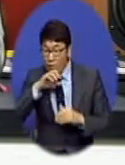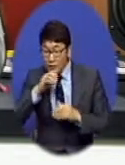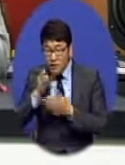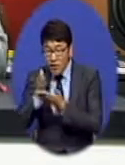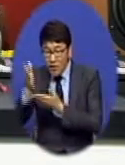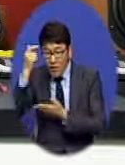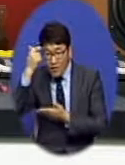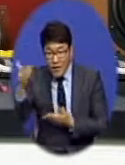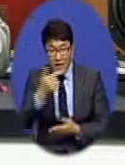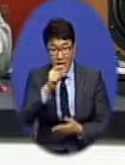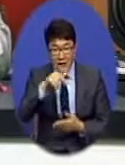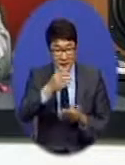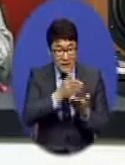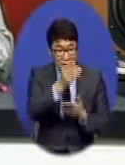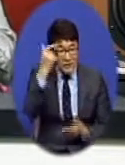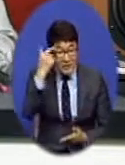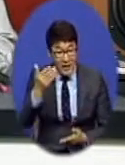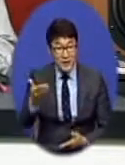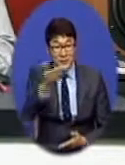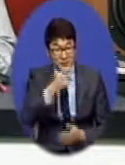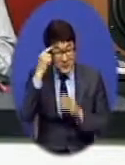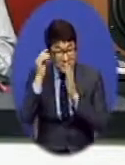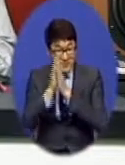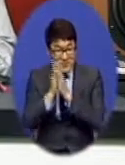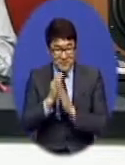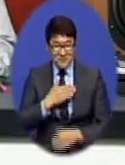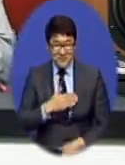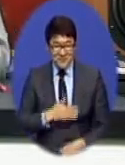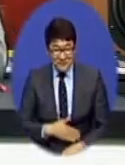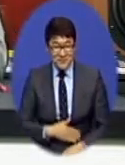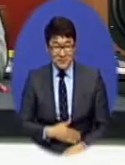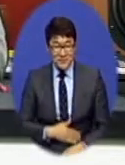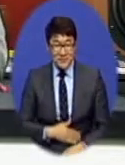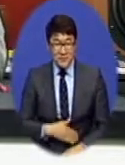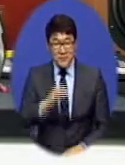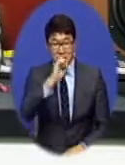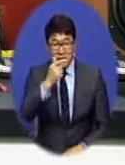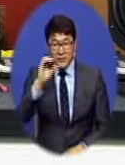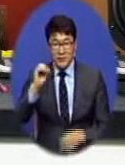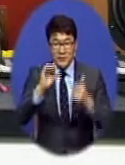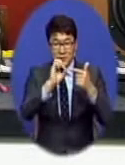그러네요. 세발 낙지하고 그러면, 낙지. 네, 좀 힌트가 될까요? 그렇죠. 자, 정답을 아시는 분.